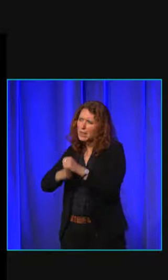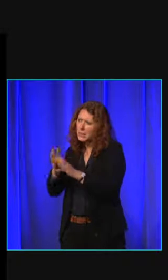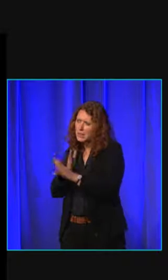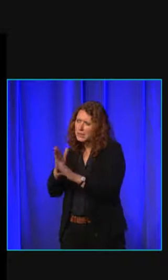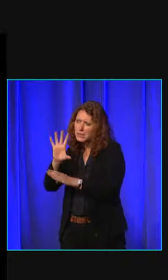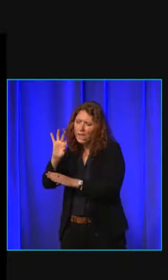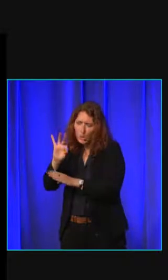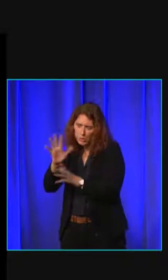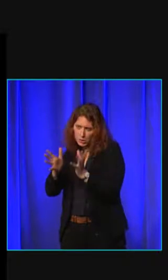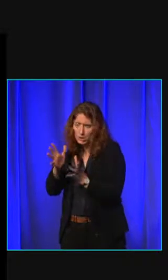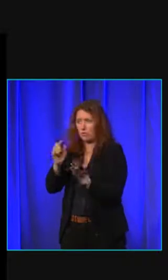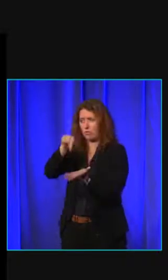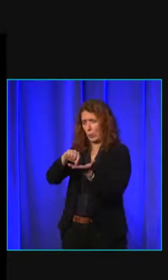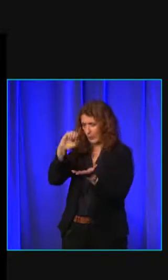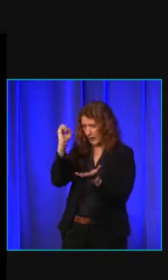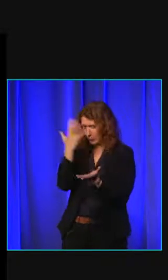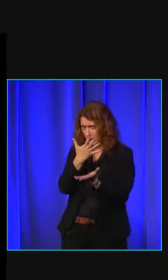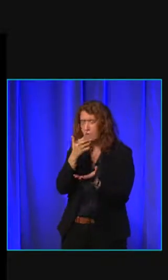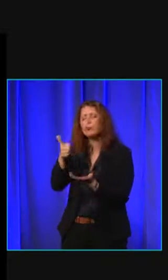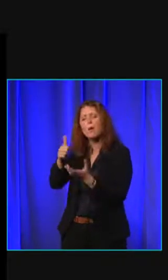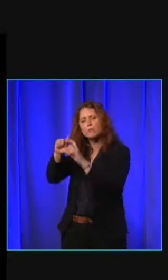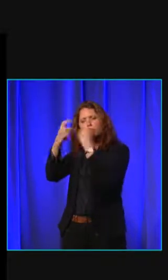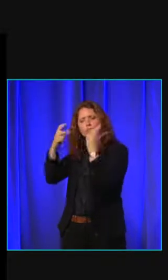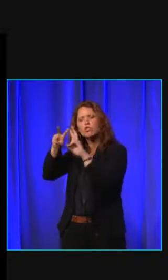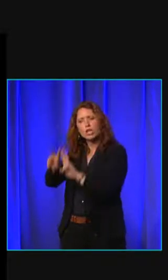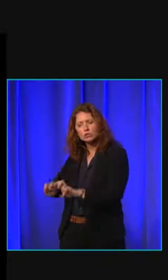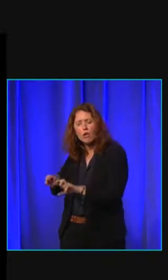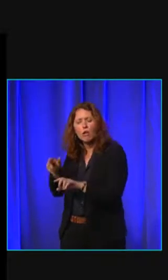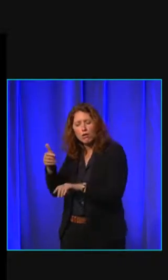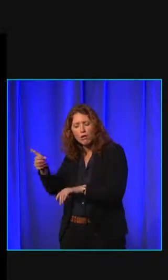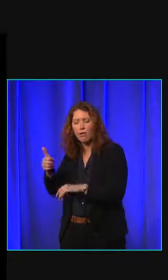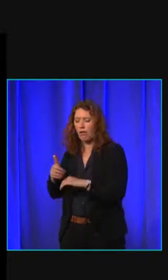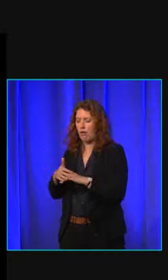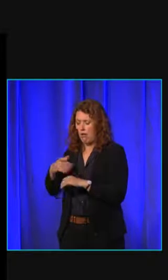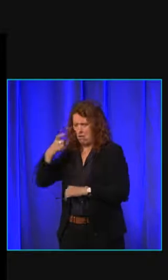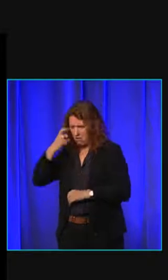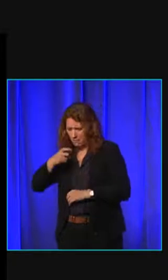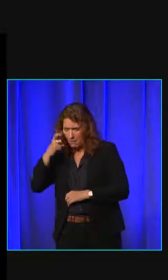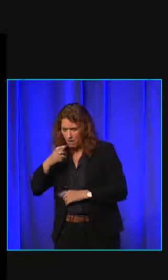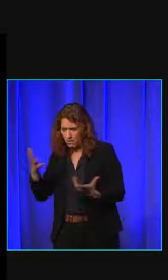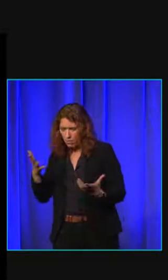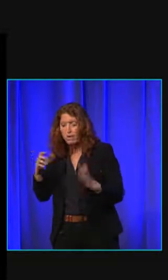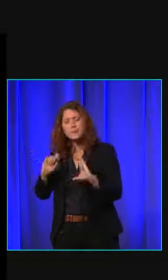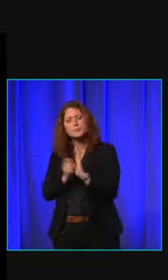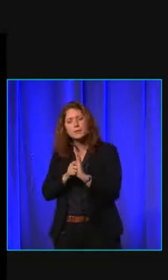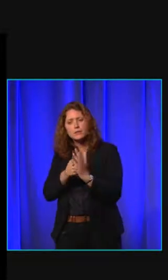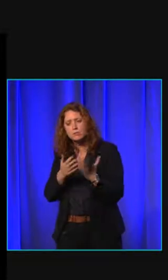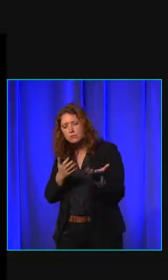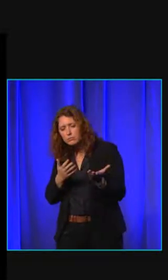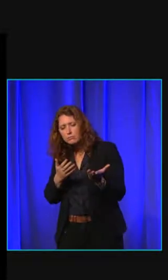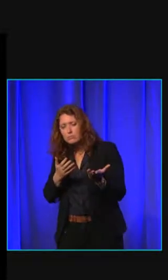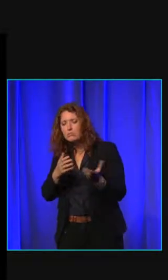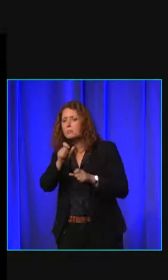Et il était chercheur également. Et il s'est aperçu que quand il demandait à